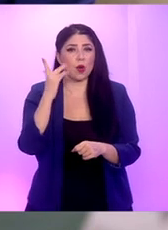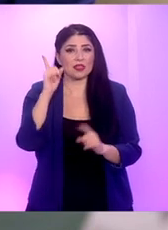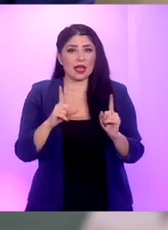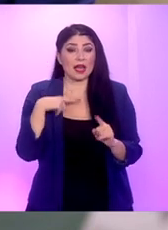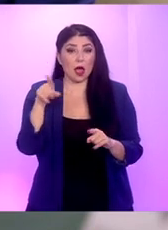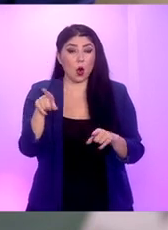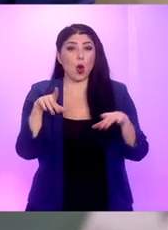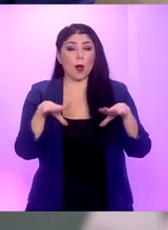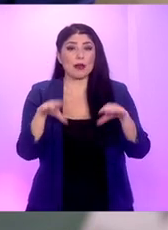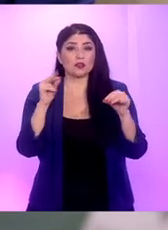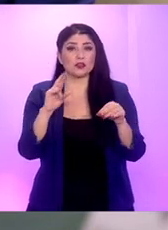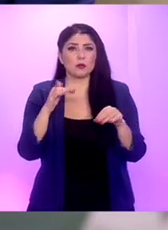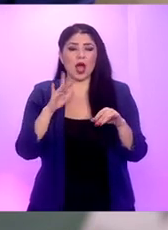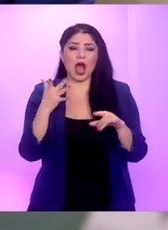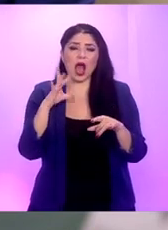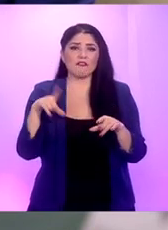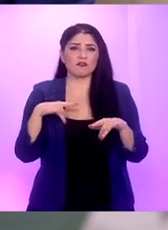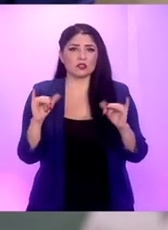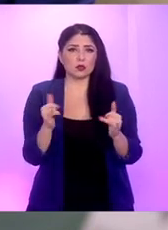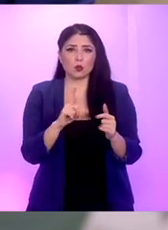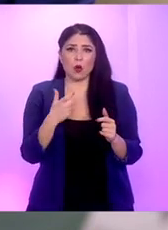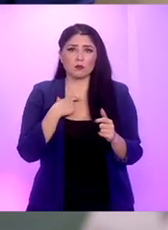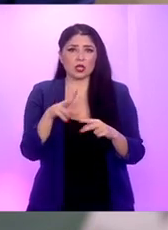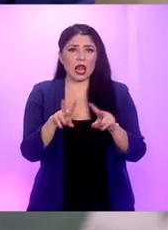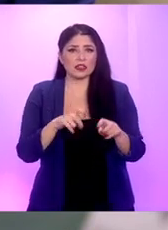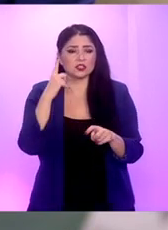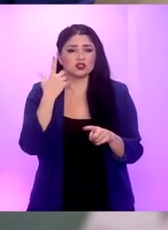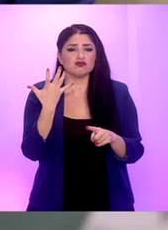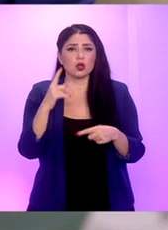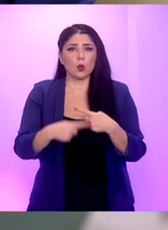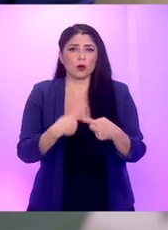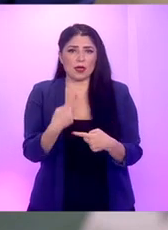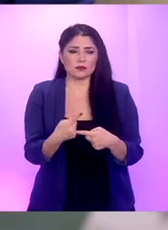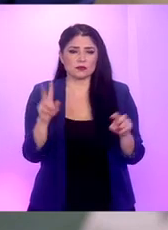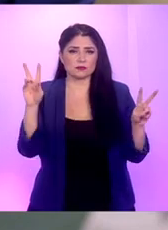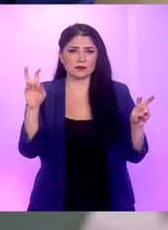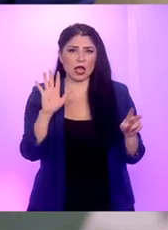că, dacă eram la Palatul Victoria, alta ar fi fost situația. Nu am putut anticipa ce avea să se întâmple.